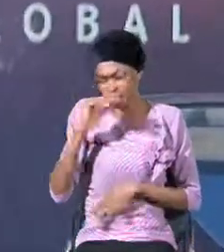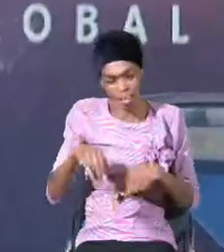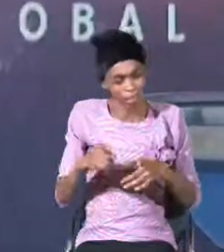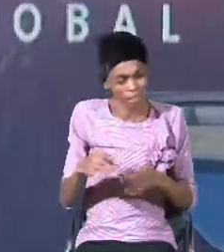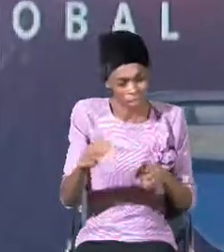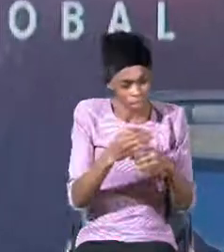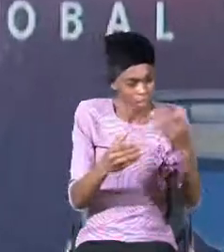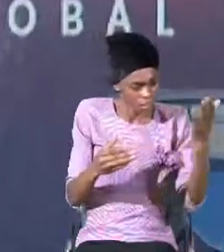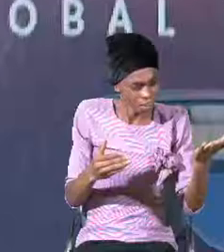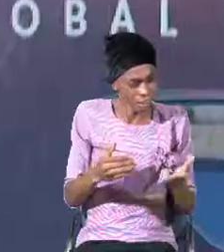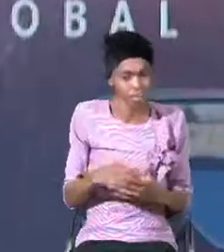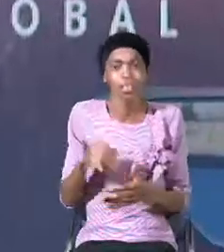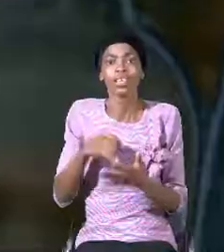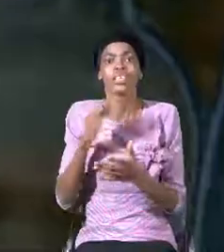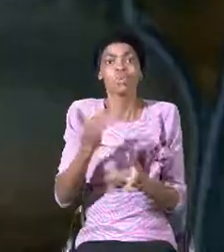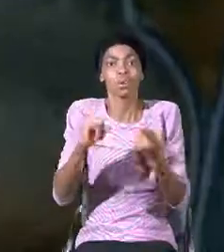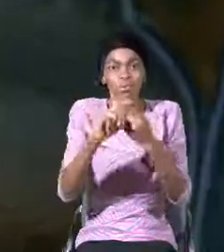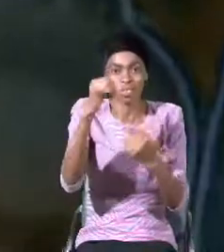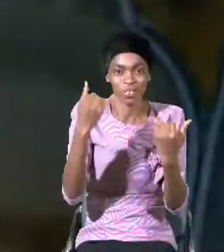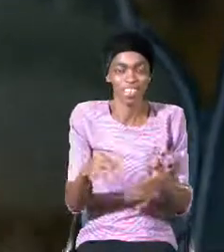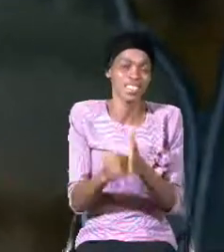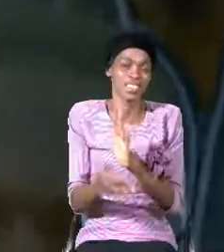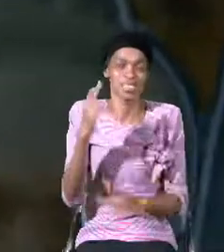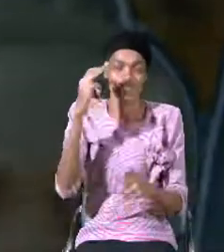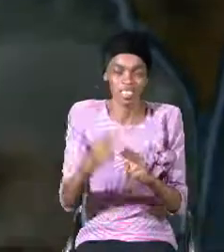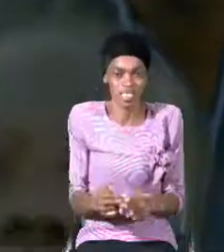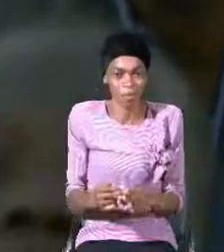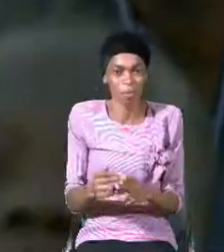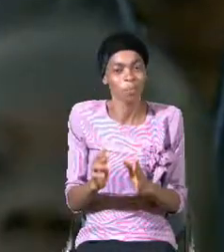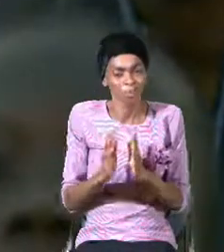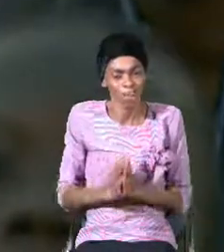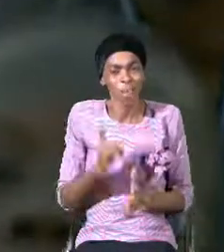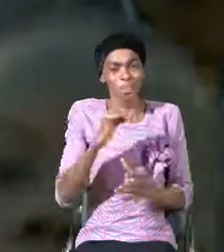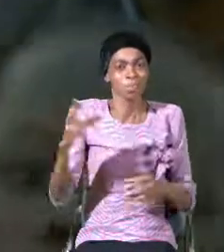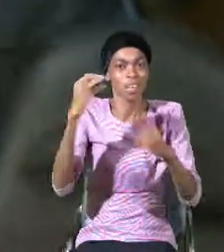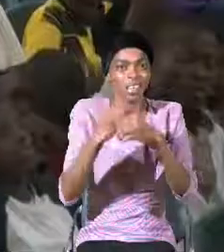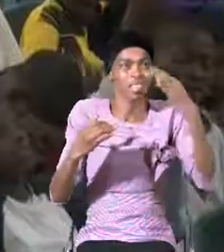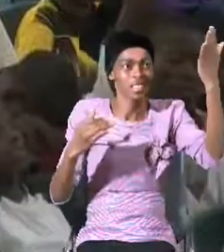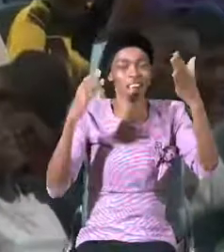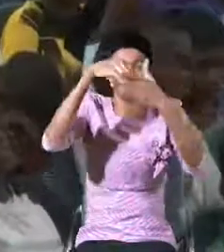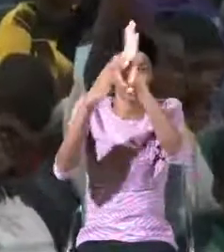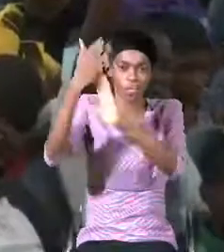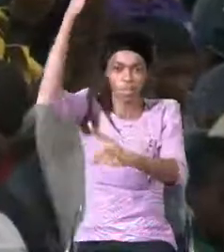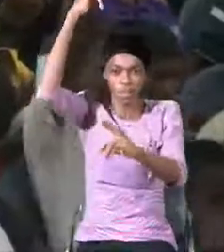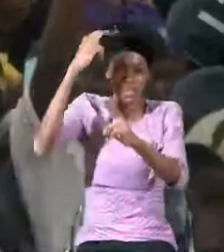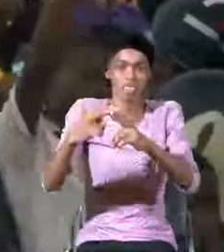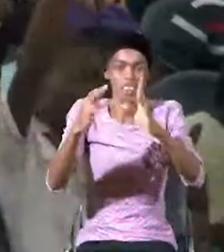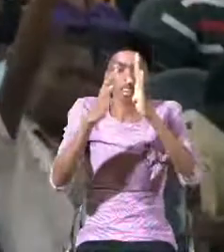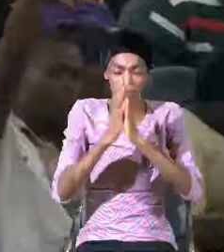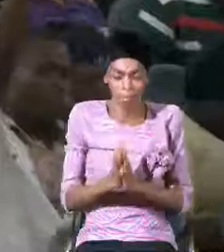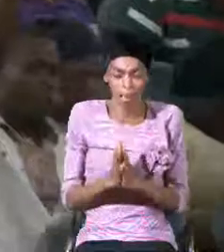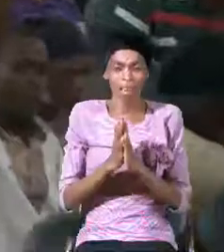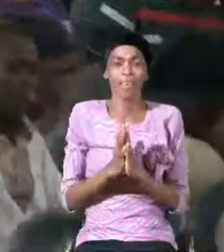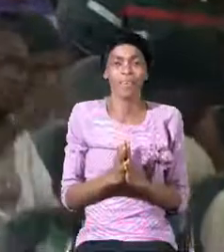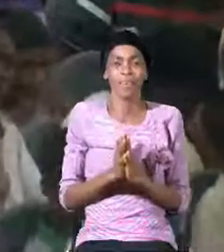est-ce qu'ils sont arrivés là-bas? Ça te parvient maintenant. Tu y arriveras au nom de Jésus.